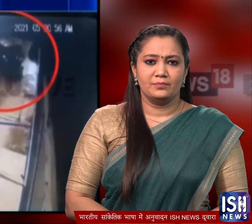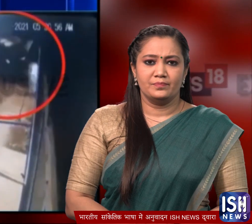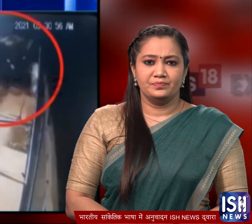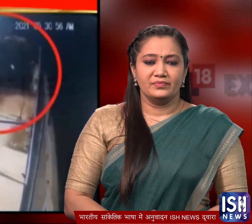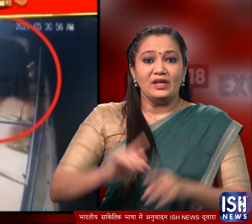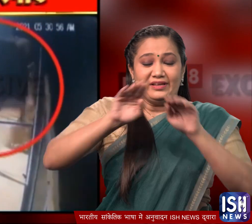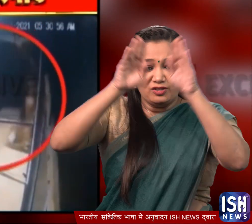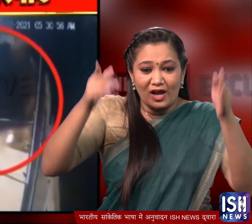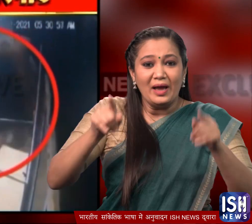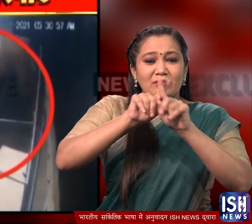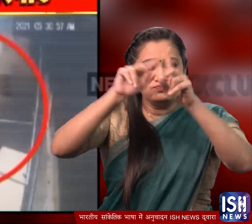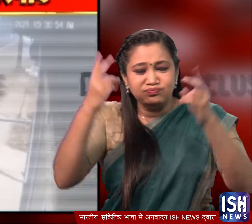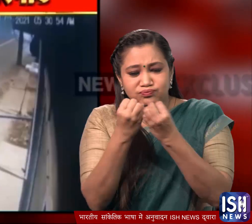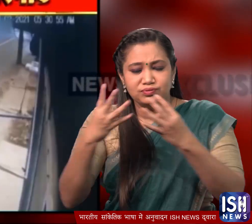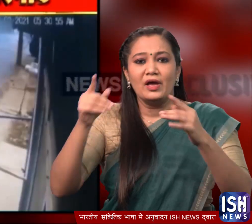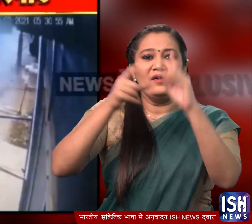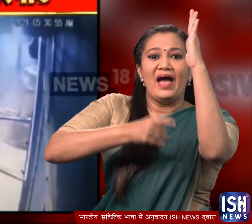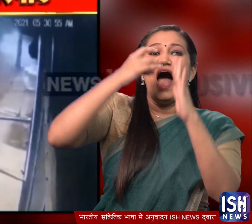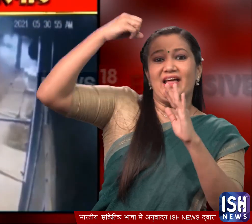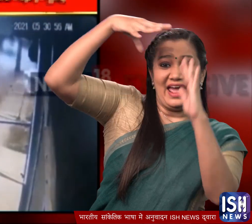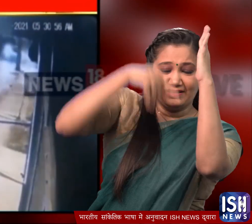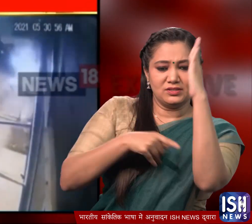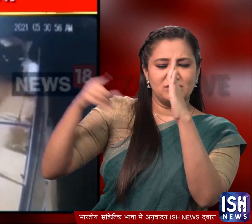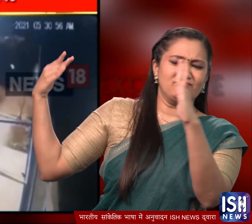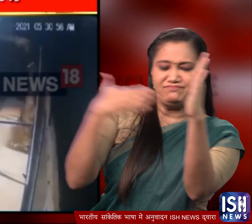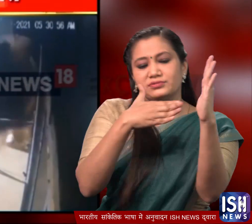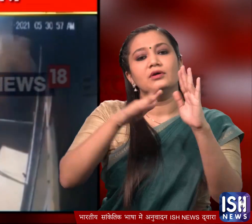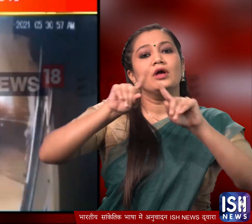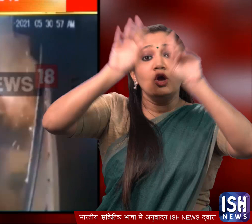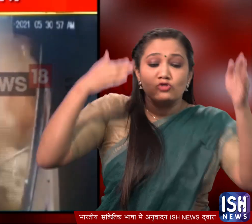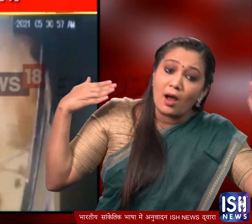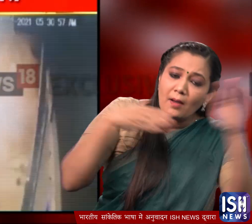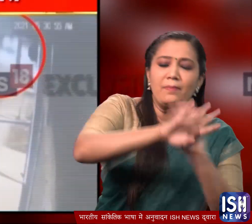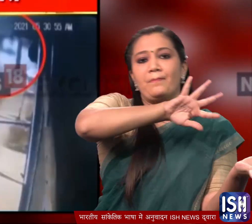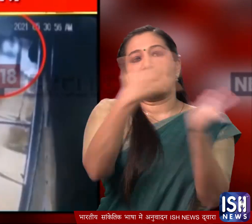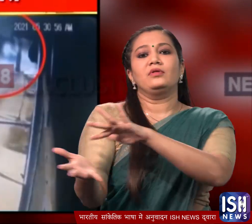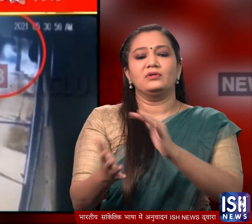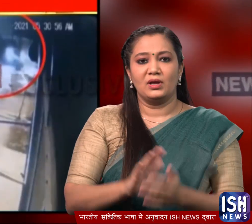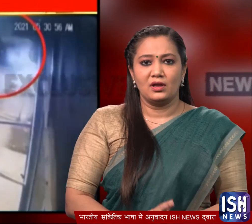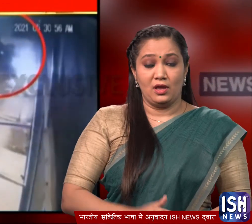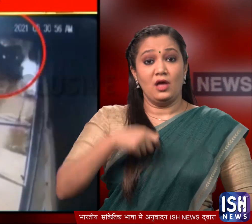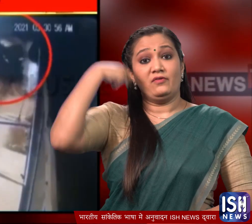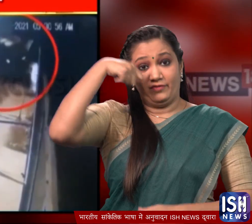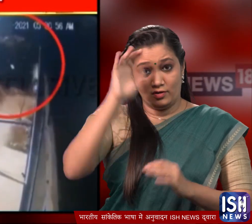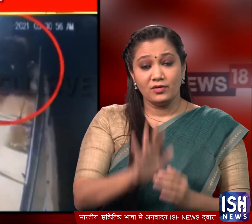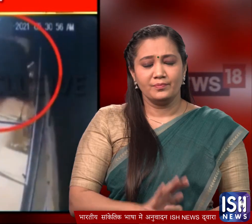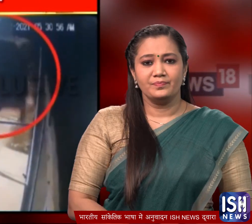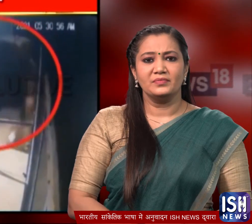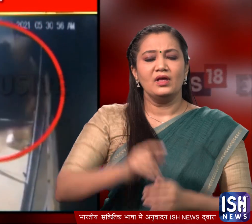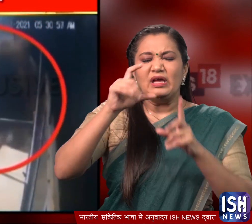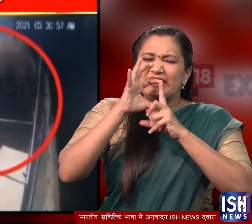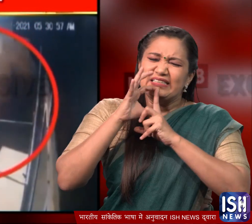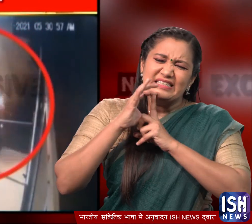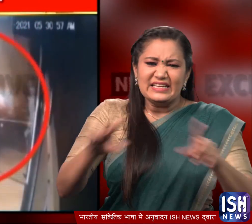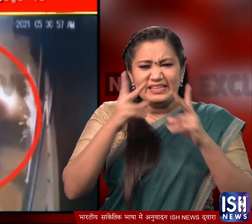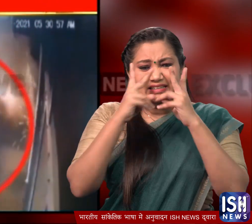जिसके बाद वो सीधा सड़क किनारे मौजूद बिजली के खंभे से टकराई और एक दुकान के अंदर घुसकर पलट गई। इसका एक वीडियो भी सामने आया जिसमें